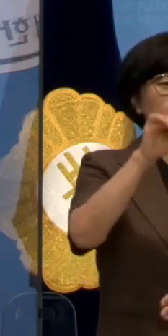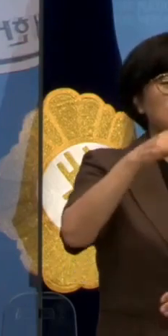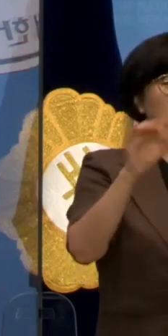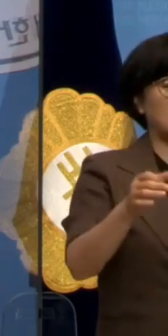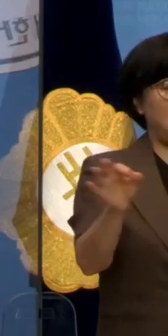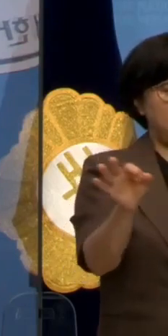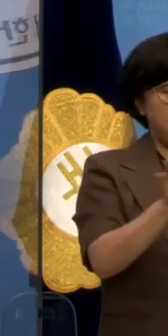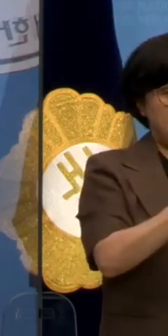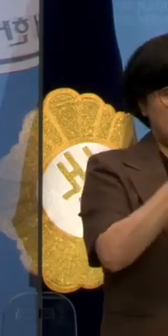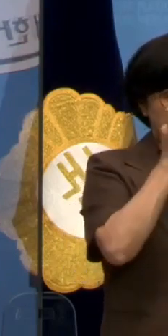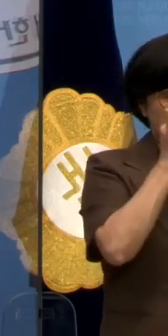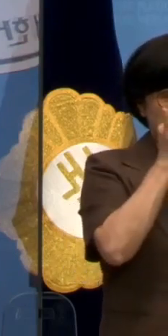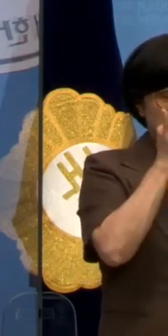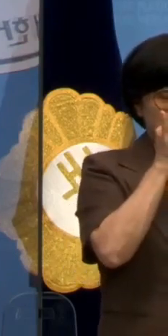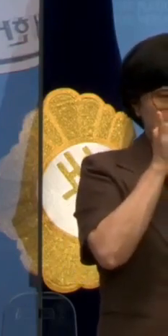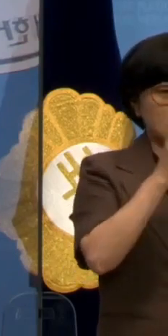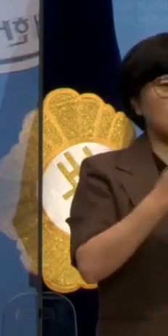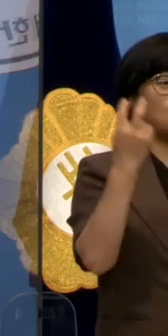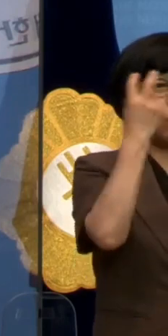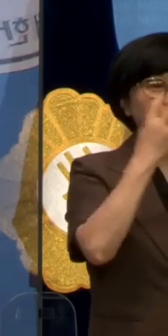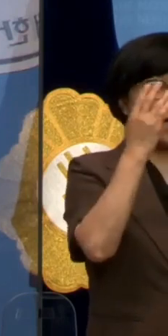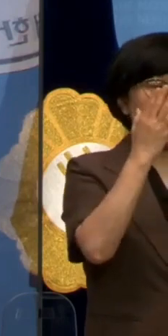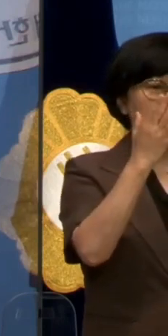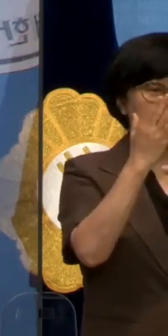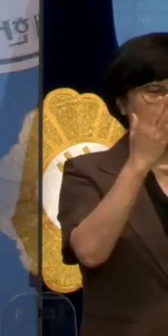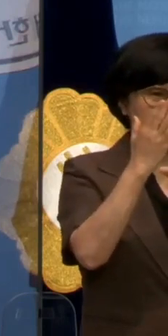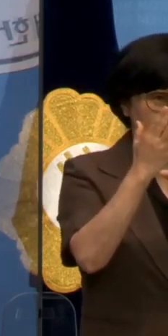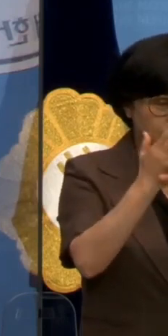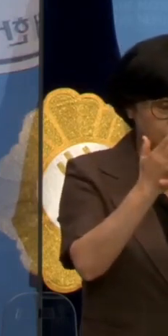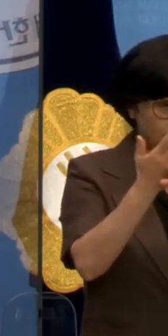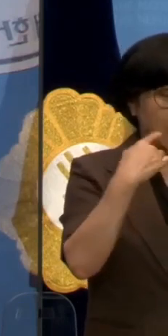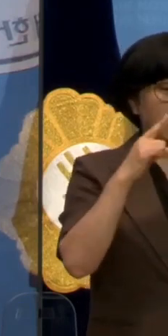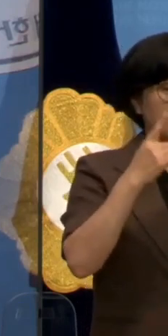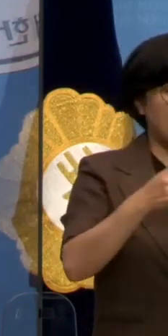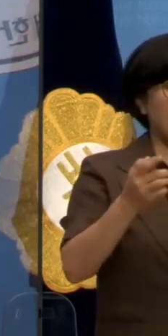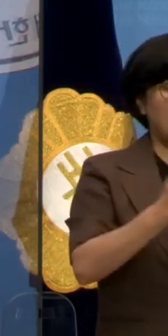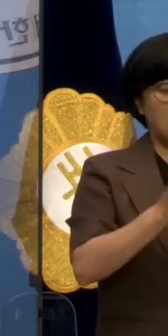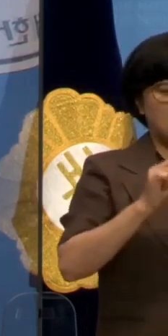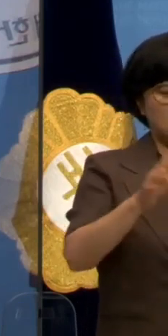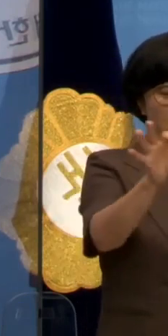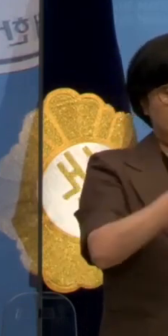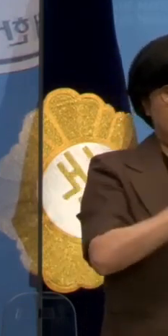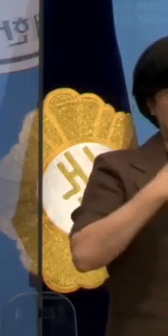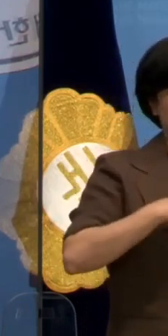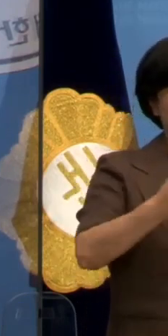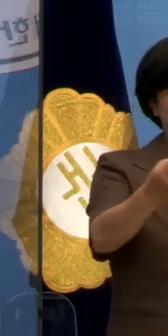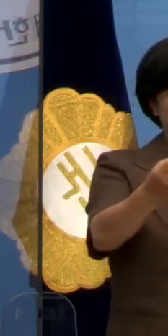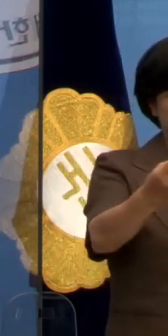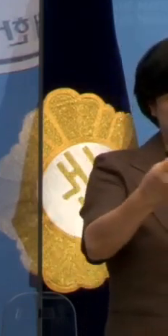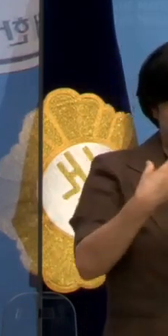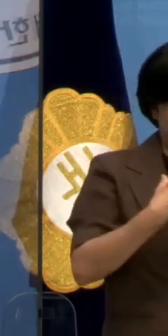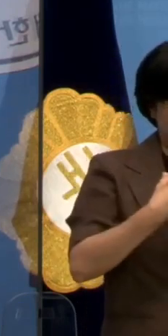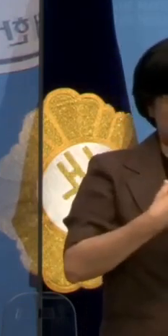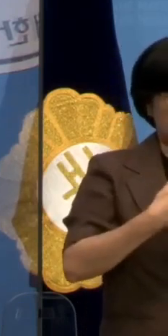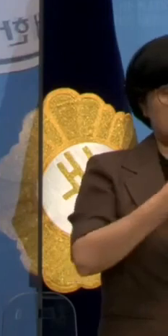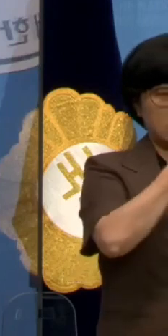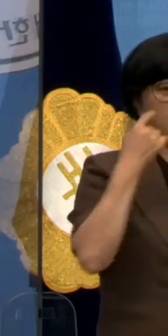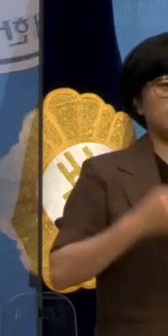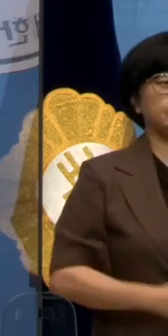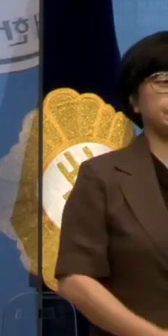금품을 건넨 혐의로 A씨를 조사하던 중 이전 논설위원에게도 금품을 건넸다는 진술을 확보했다고